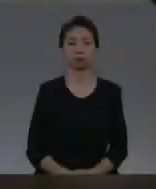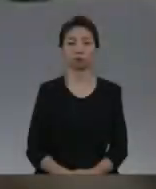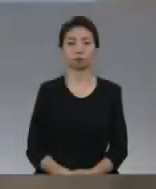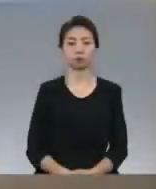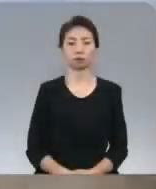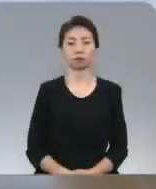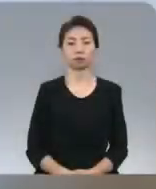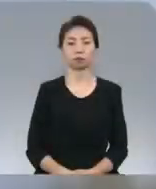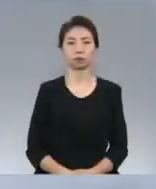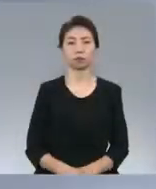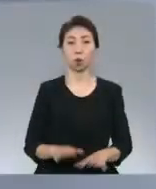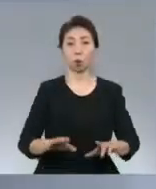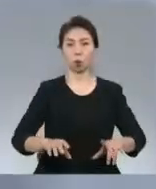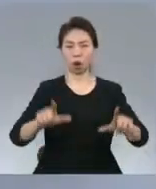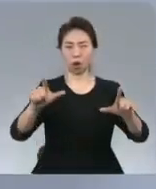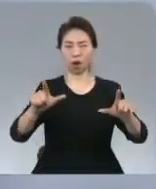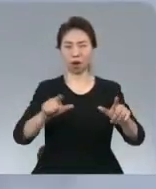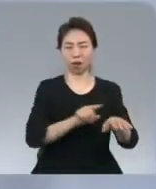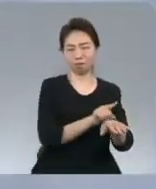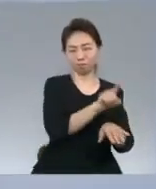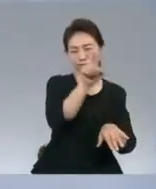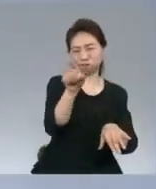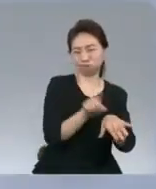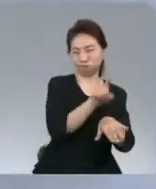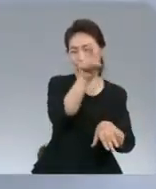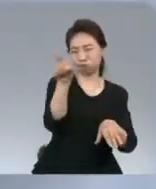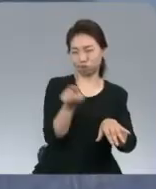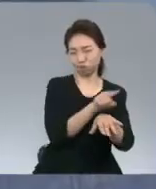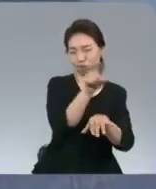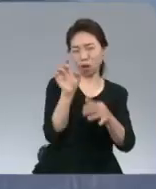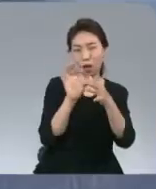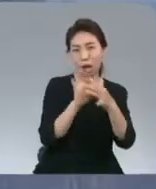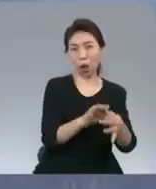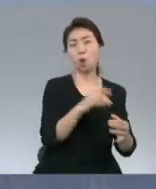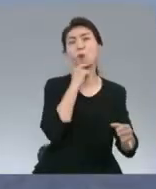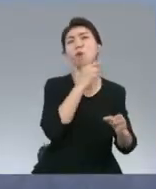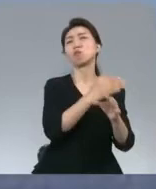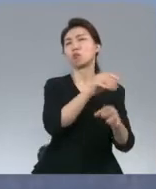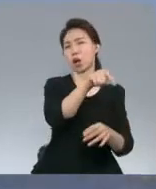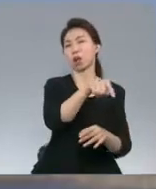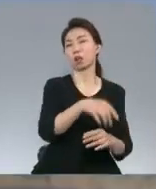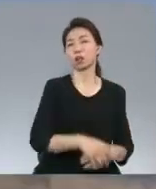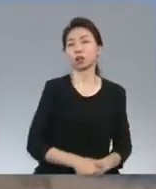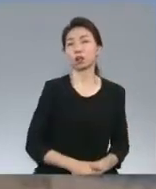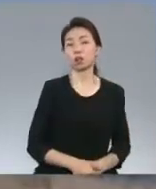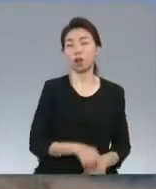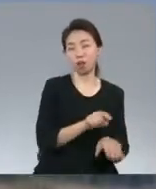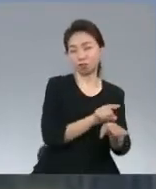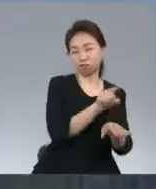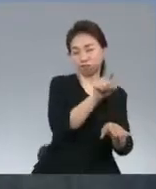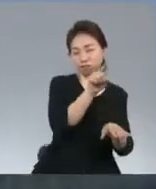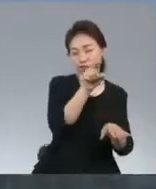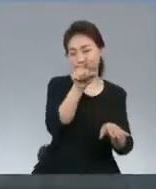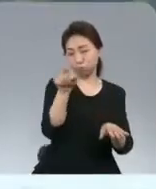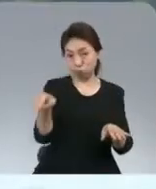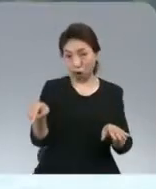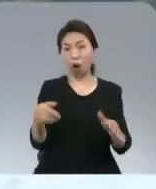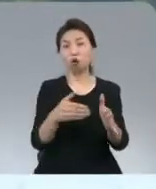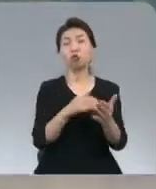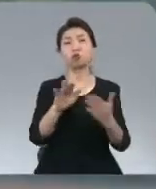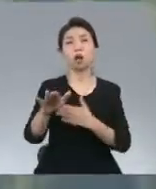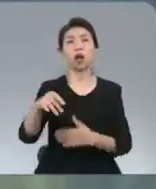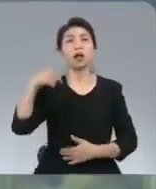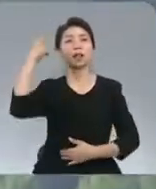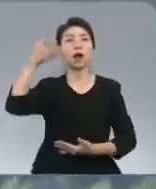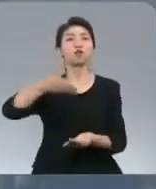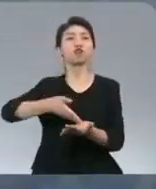từ sau vụ phóng tên lửa đạn đạo xuyên lục địa ICD m vào ngày mùng 4 tháng năm truyền thống Bắc Triều Tiên lại tiếp tục in ấn tiêu